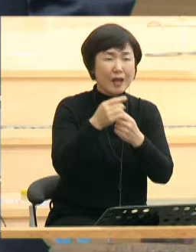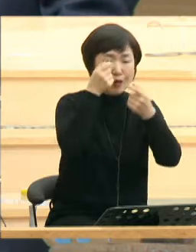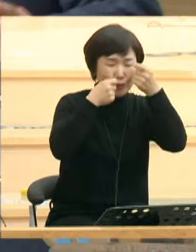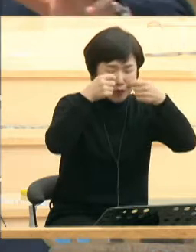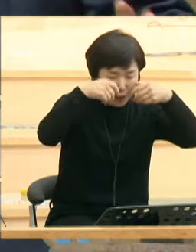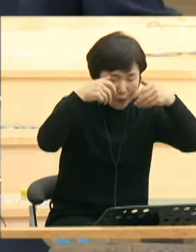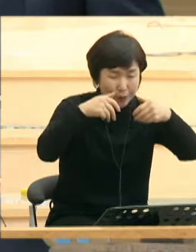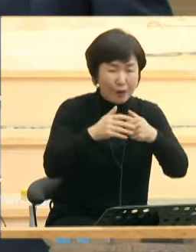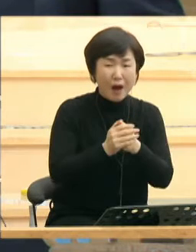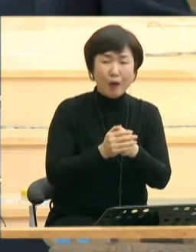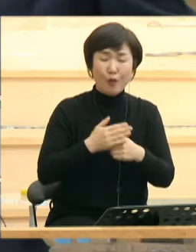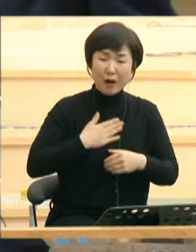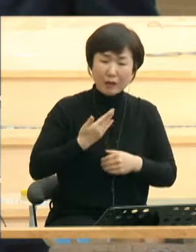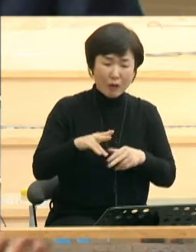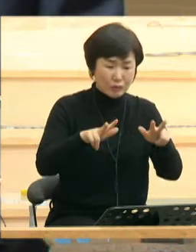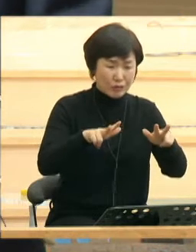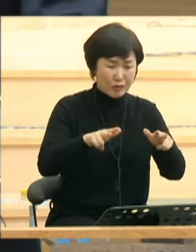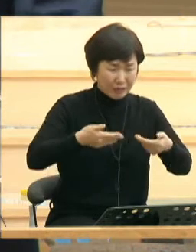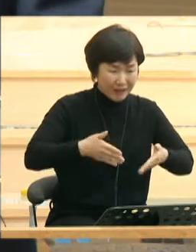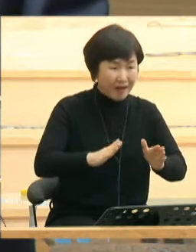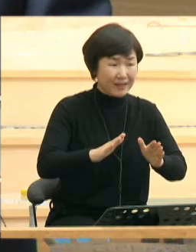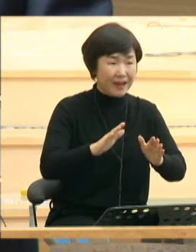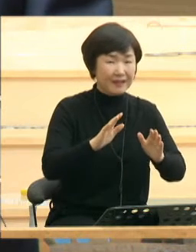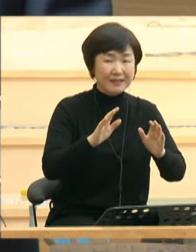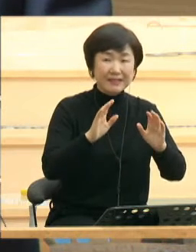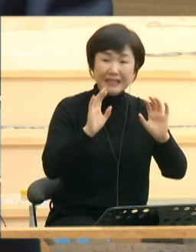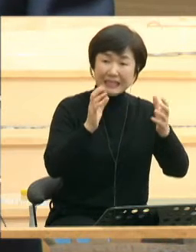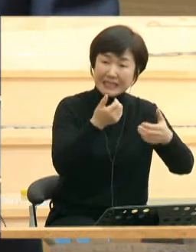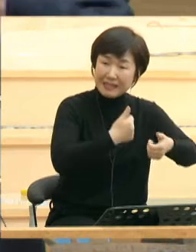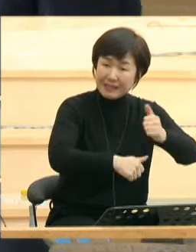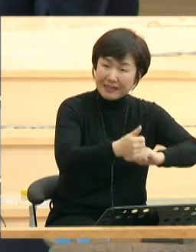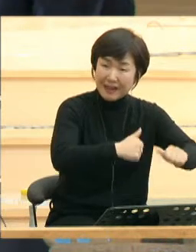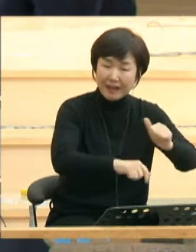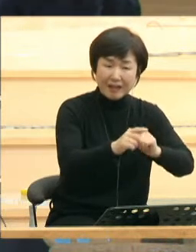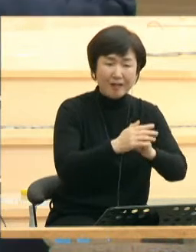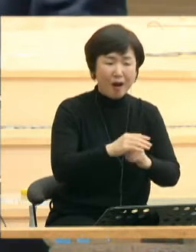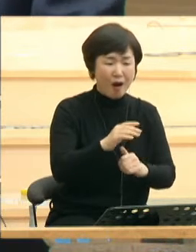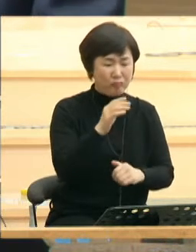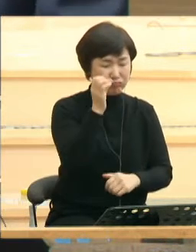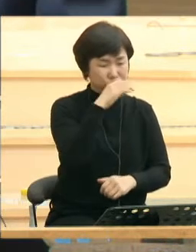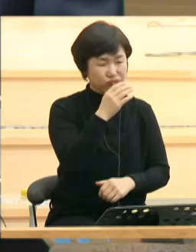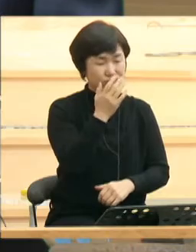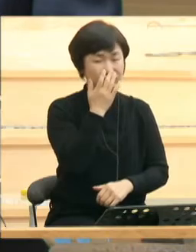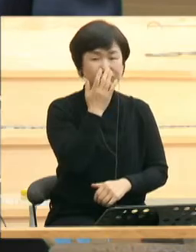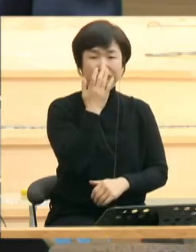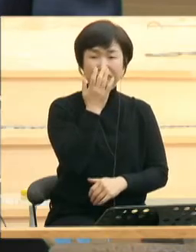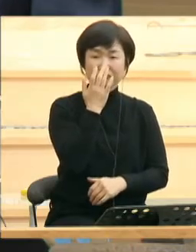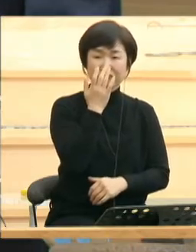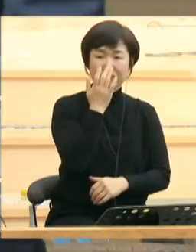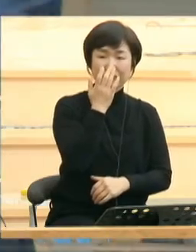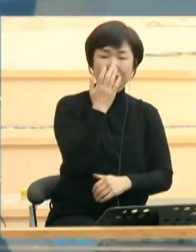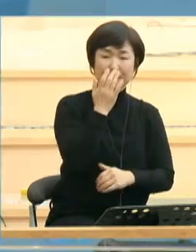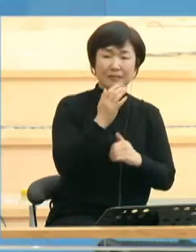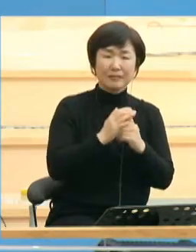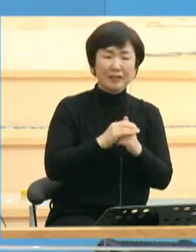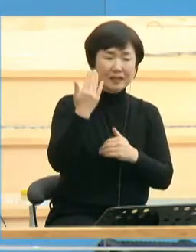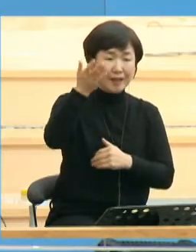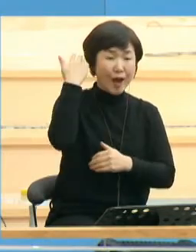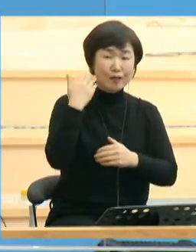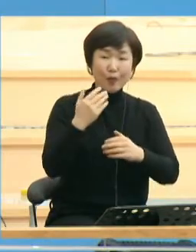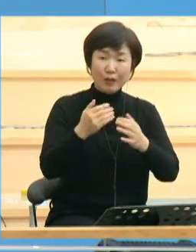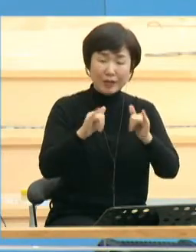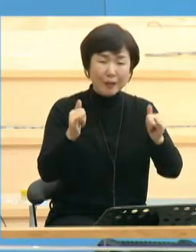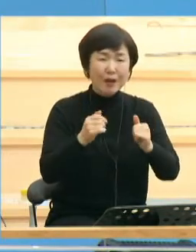알았는데 요즘 세대 지금 세대는 어떻게 어 맹수 맹수의 다 이전 세대는